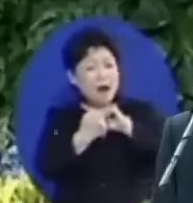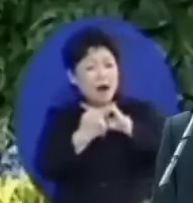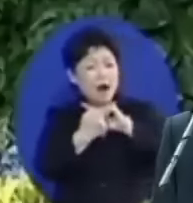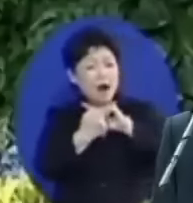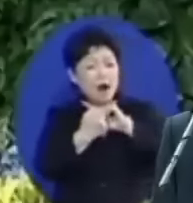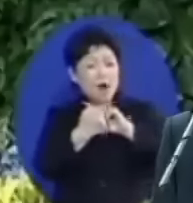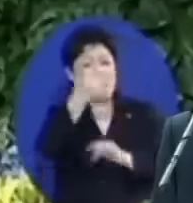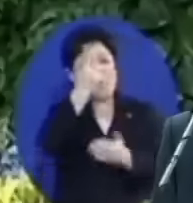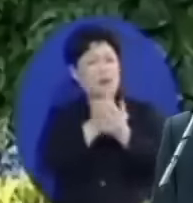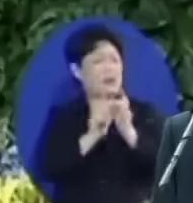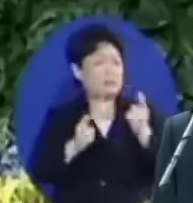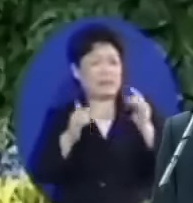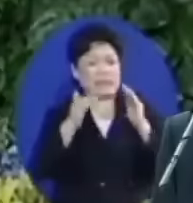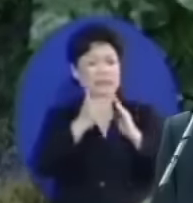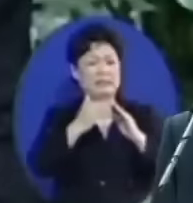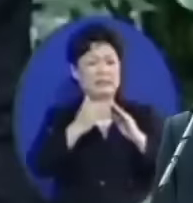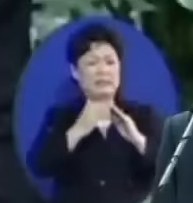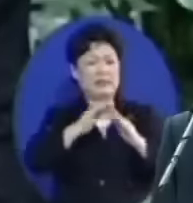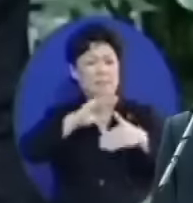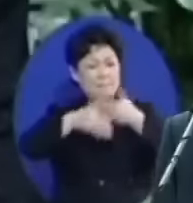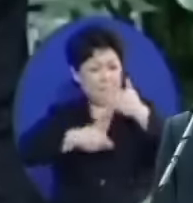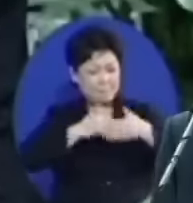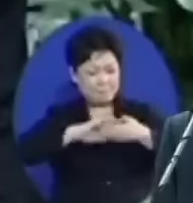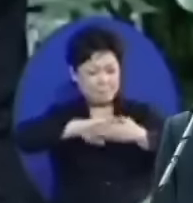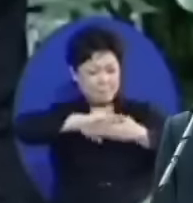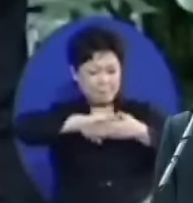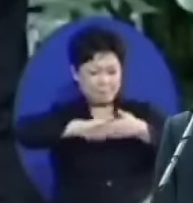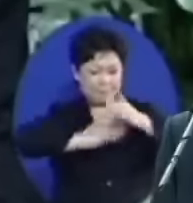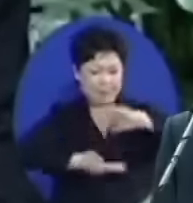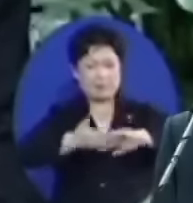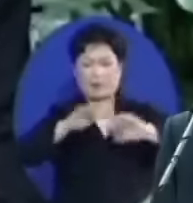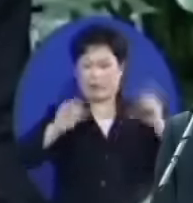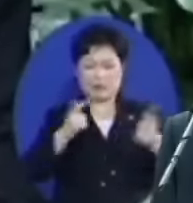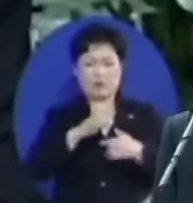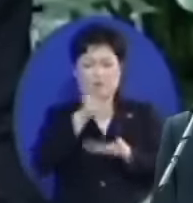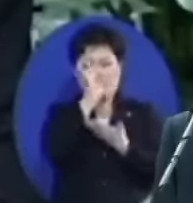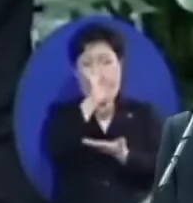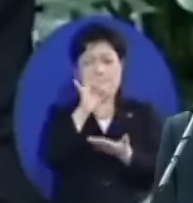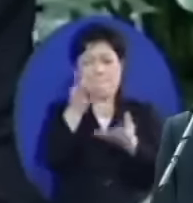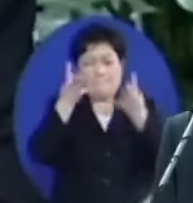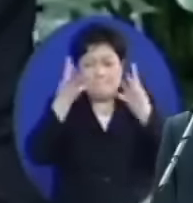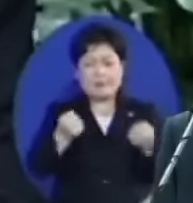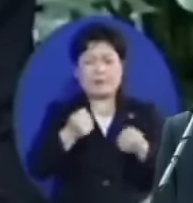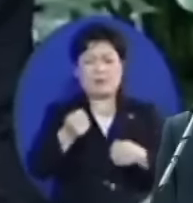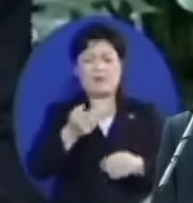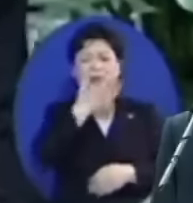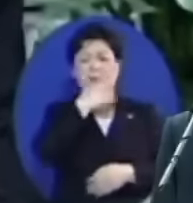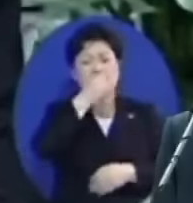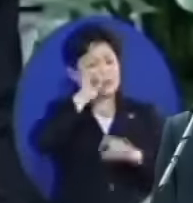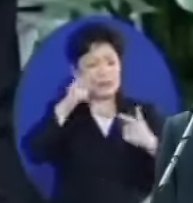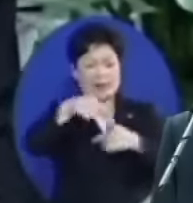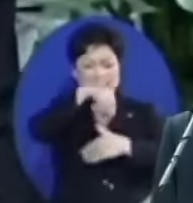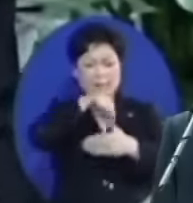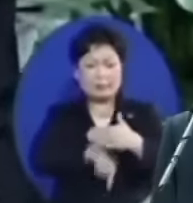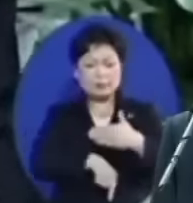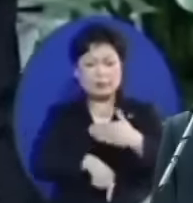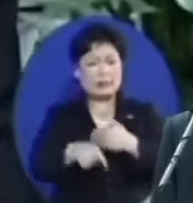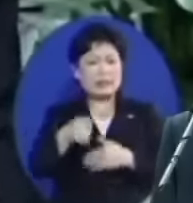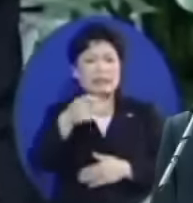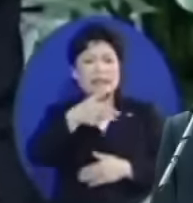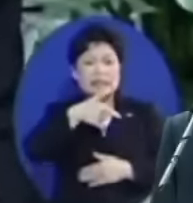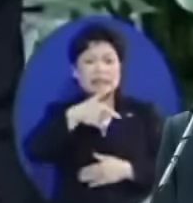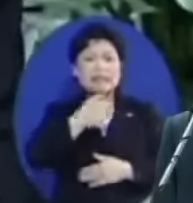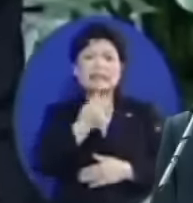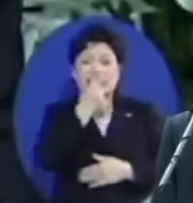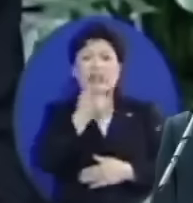아니고 집을 바꾼다고 오는 것도 아니고 물질을 많이 가진다고 오는 것도 아닌 것입니다. 마음속에 생수를